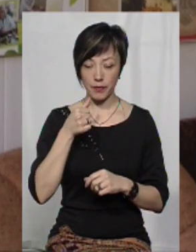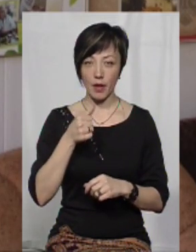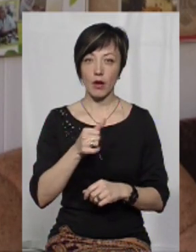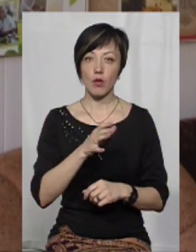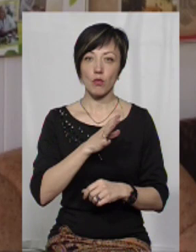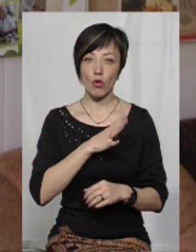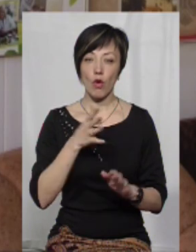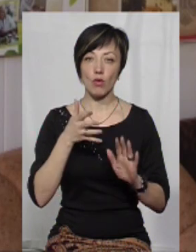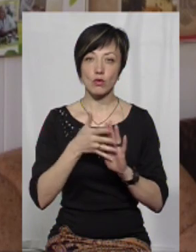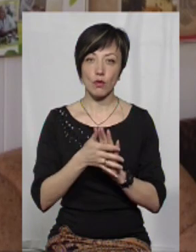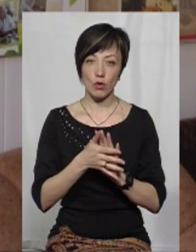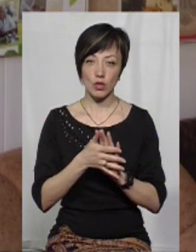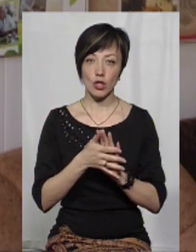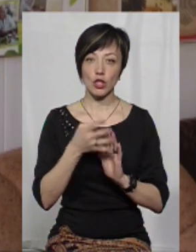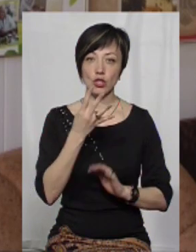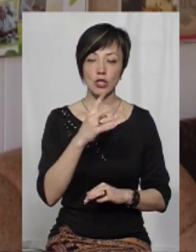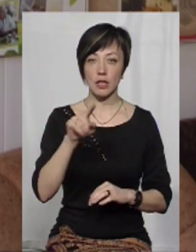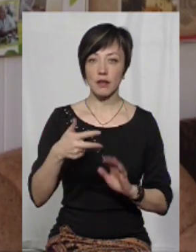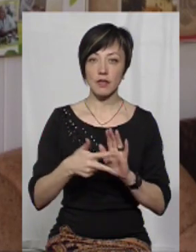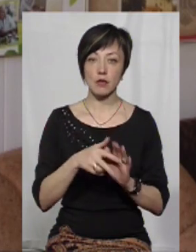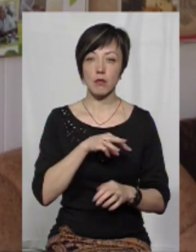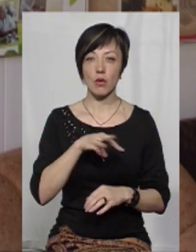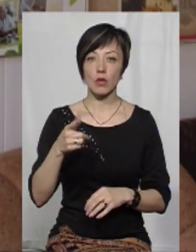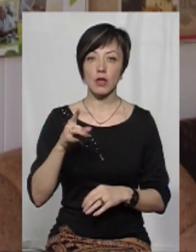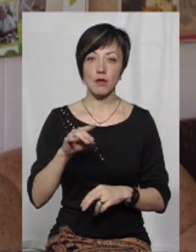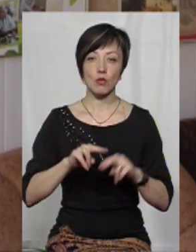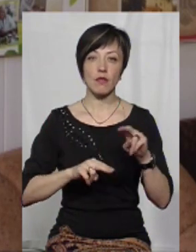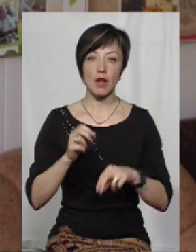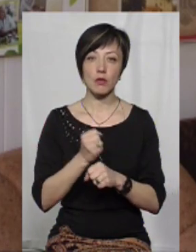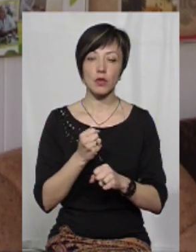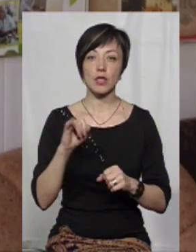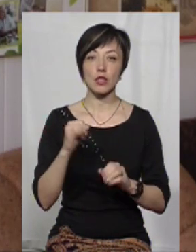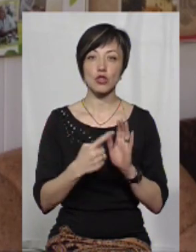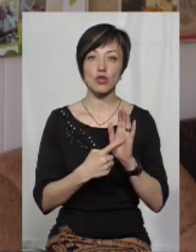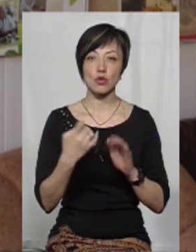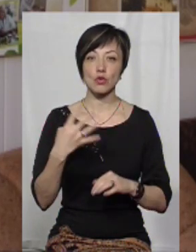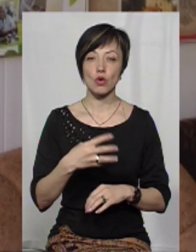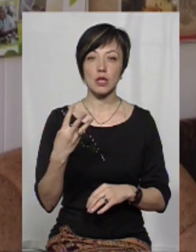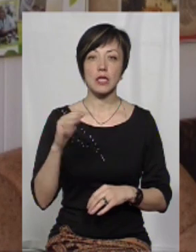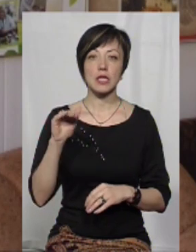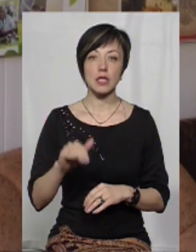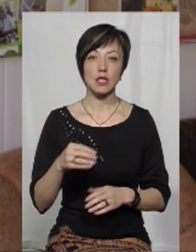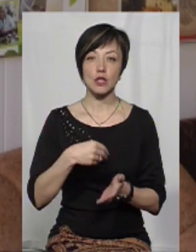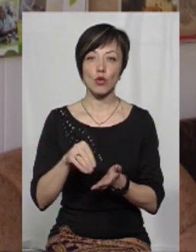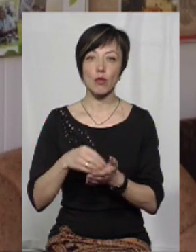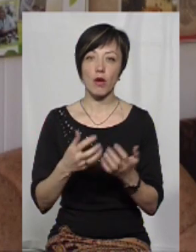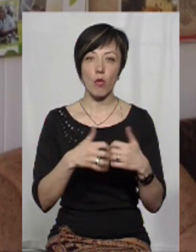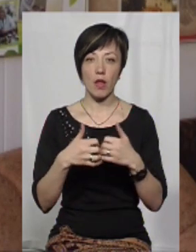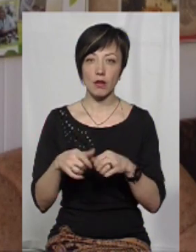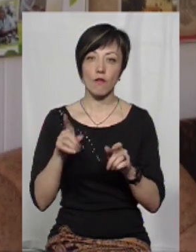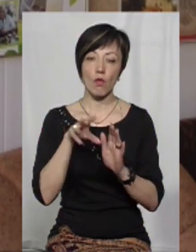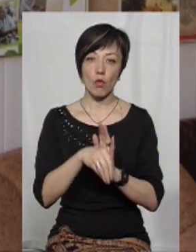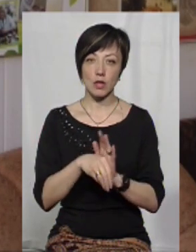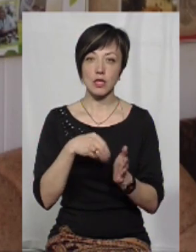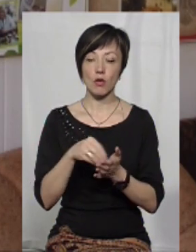було освоєно 4,8 мільйона гривень на будівельні роботи і 643 тисячі на закупівлю обладнання. Сюди